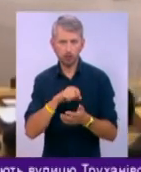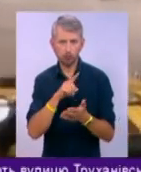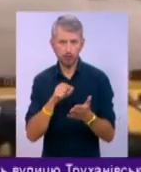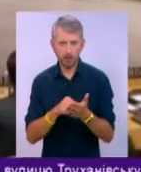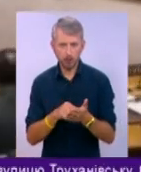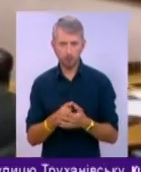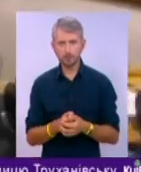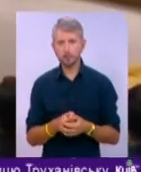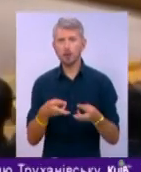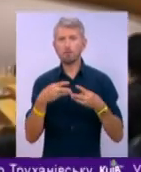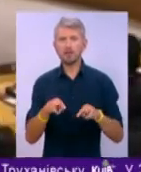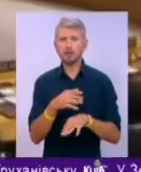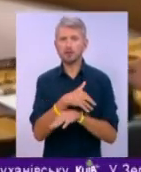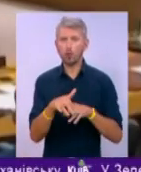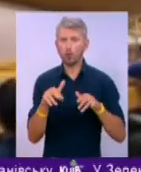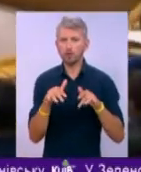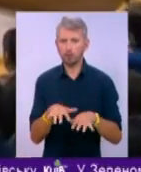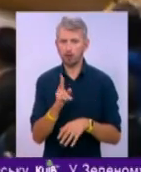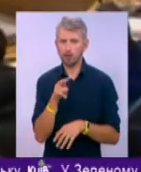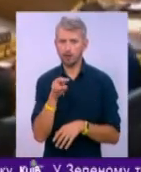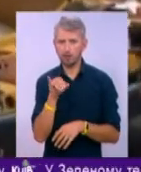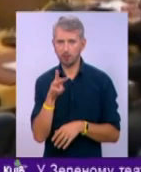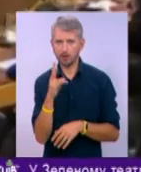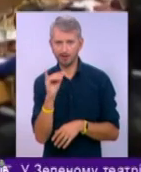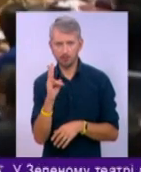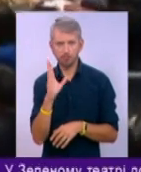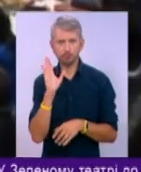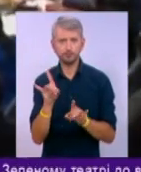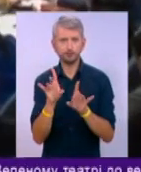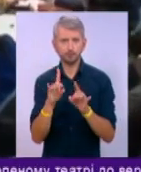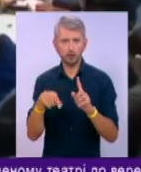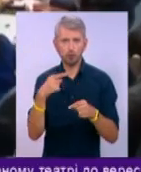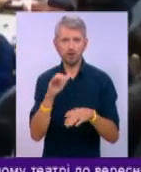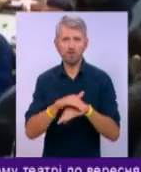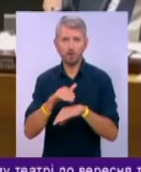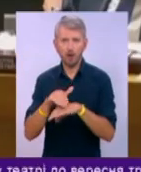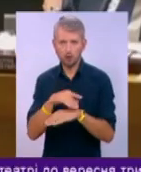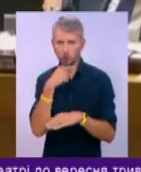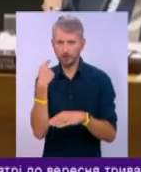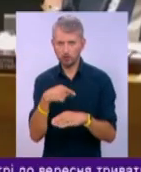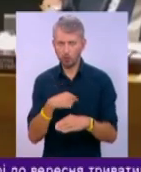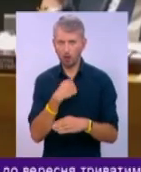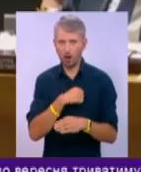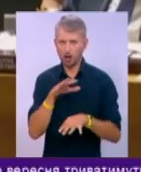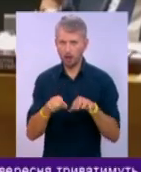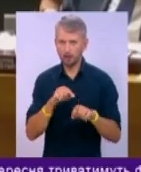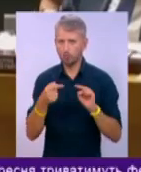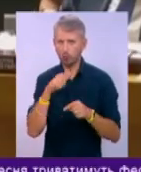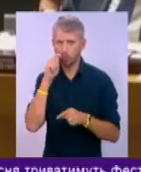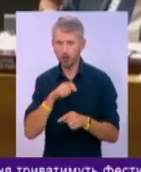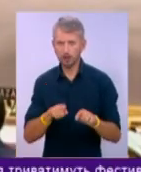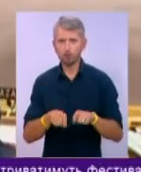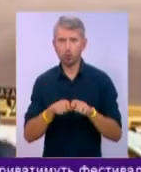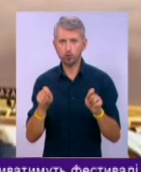українському питанню. Міністр закордонних справ Павло Клімкін наведе чергові факти російської агресії проти України та порушення з